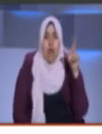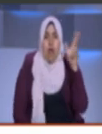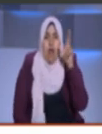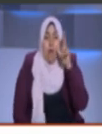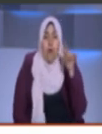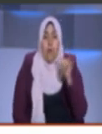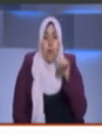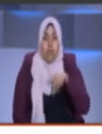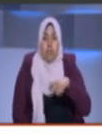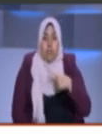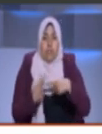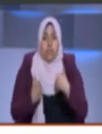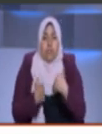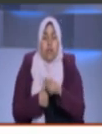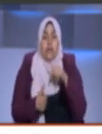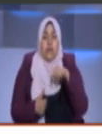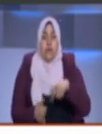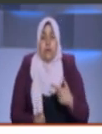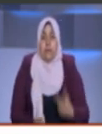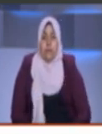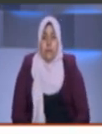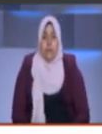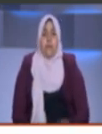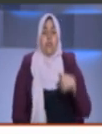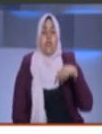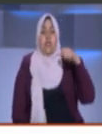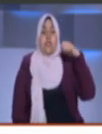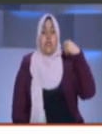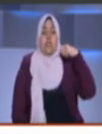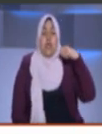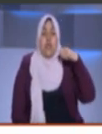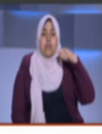وهو أن رئيس الوزراء